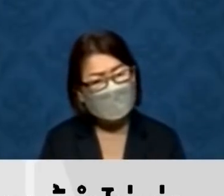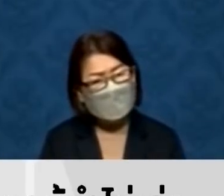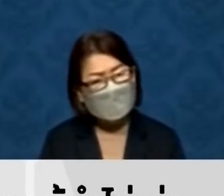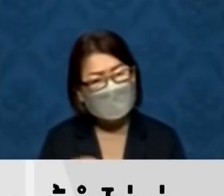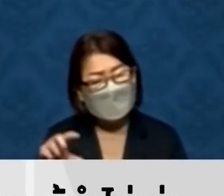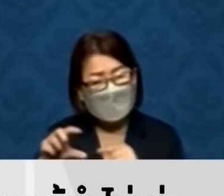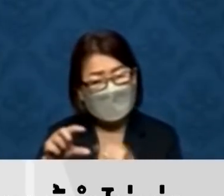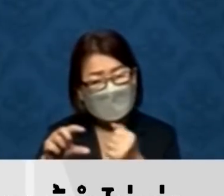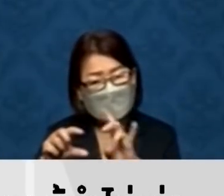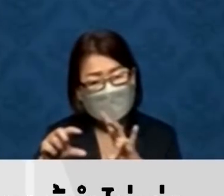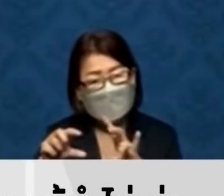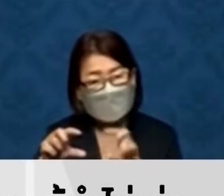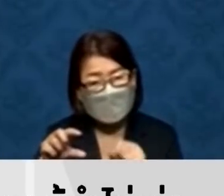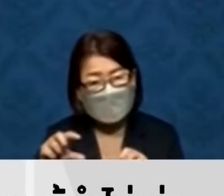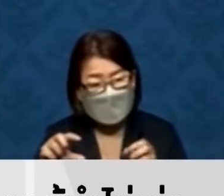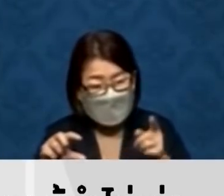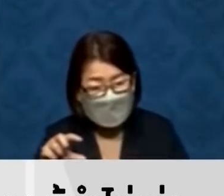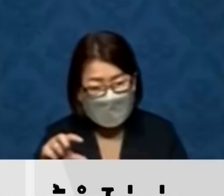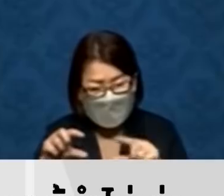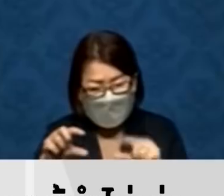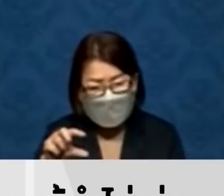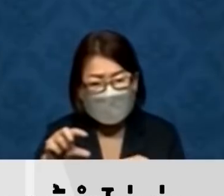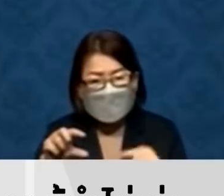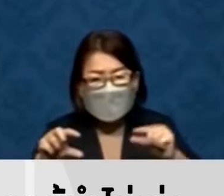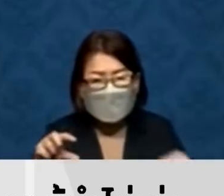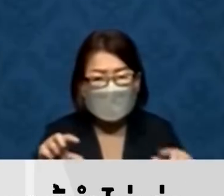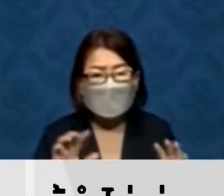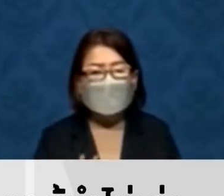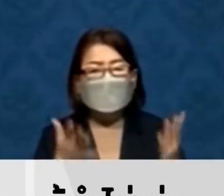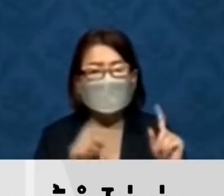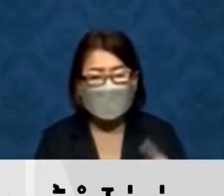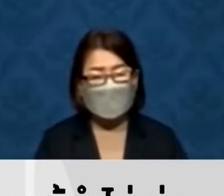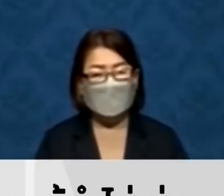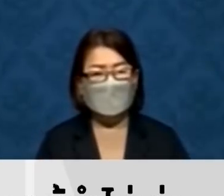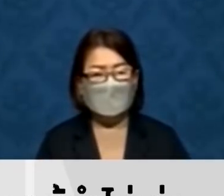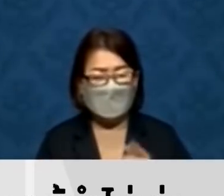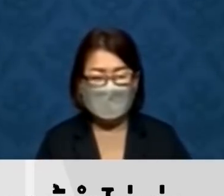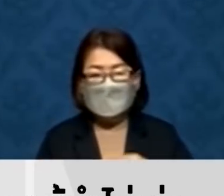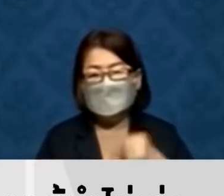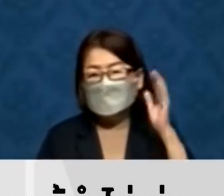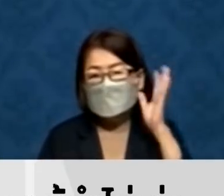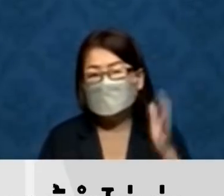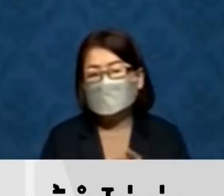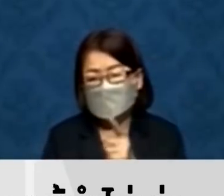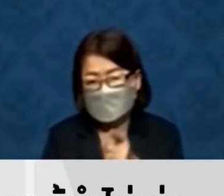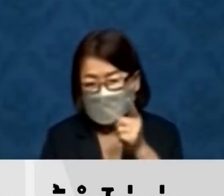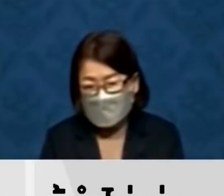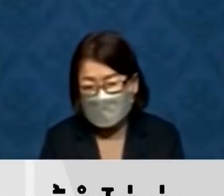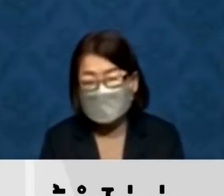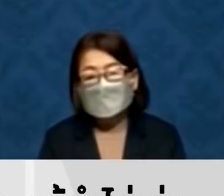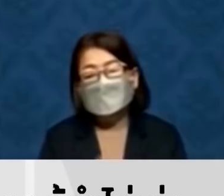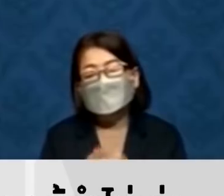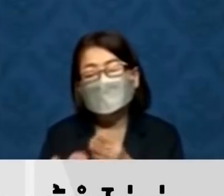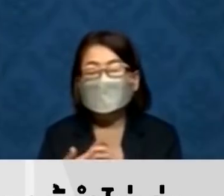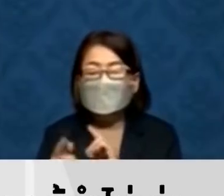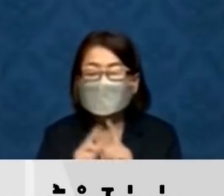ทุกทั้งโลกออนไลน์ทั้งหมดทั้งหมดไปเหรอรวมจะมันมะชอบนี้มันพึ่งเข้ามาด้วยข่าวสดนี้ถือว่าทำไมมีเสียงอ่า